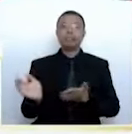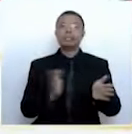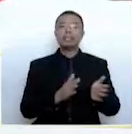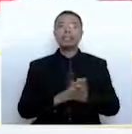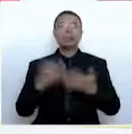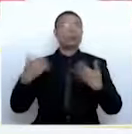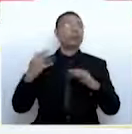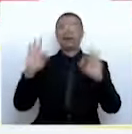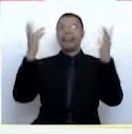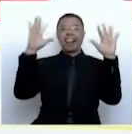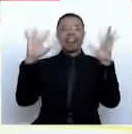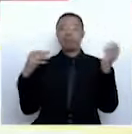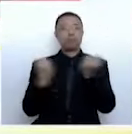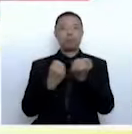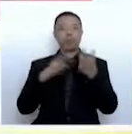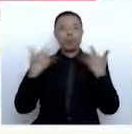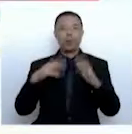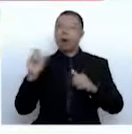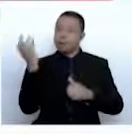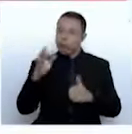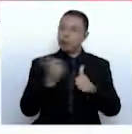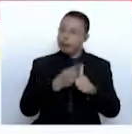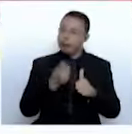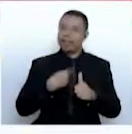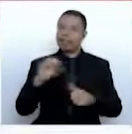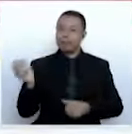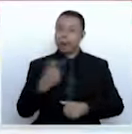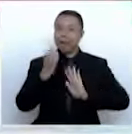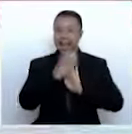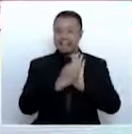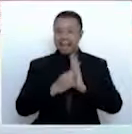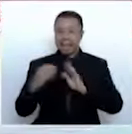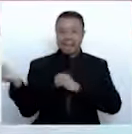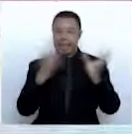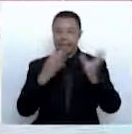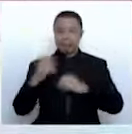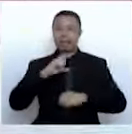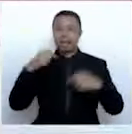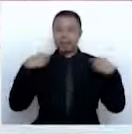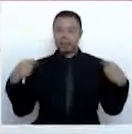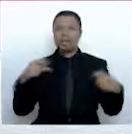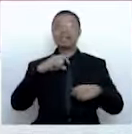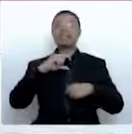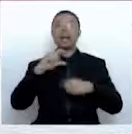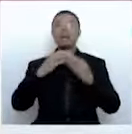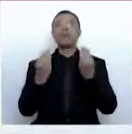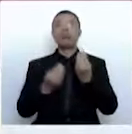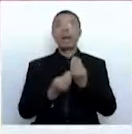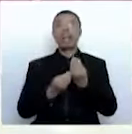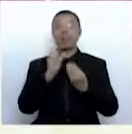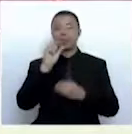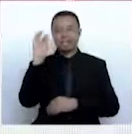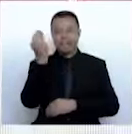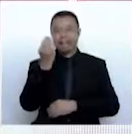Dan langsung saja, luar biasa semangatnya baru di segmen awal. Dan langsung saja kita mulai acara debat calon gubernur dan calon wakil gubernur